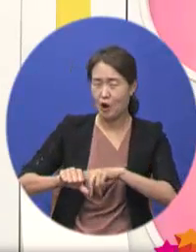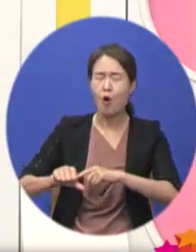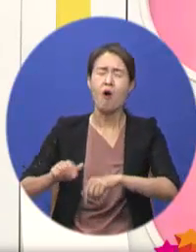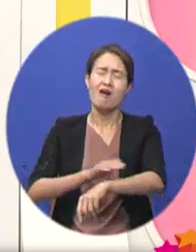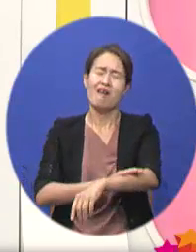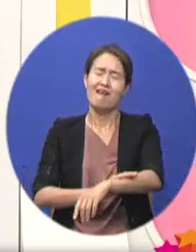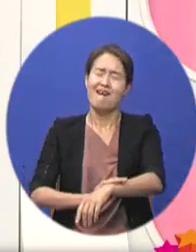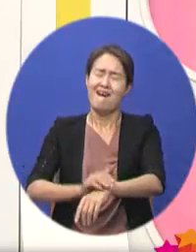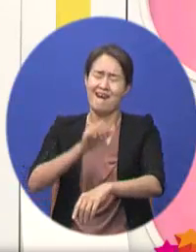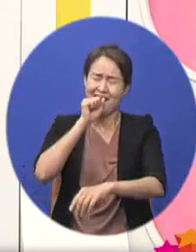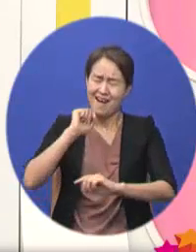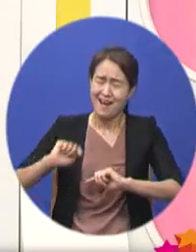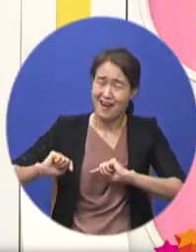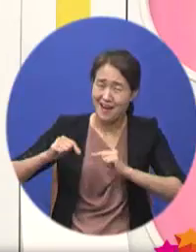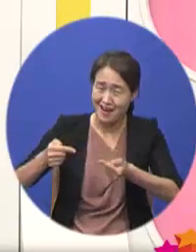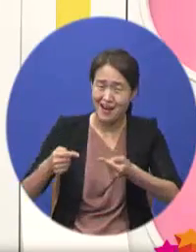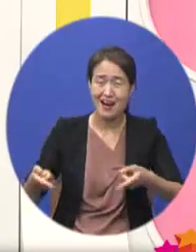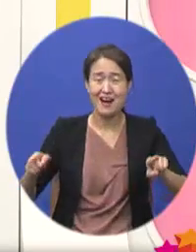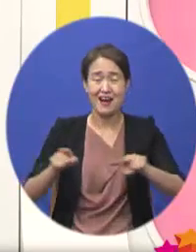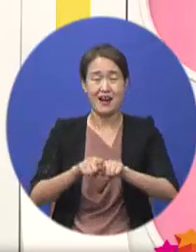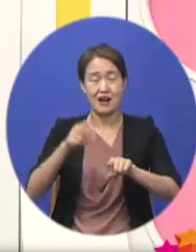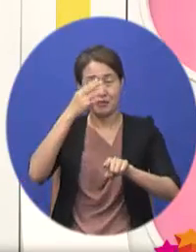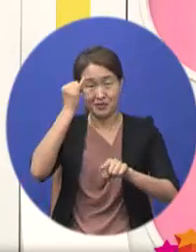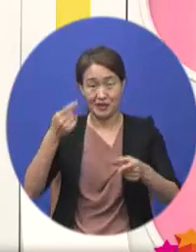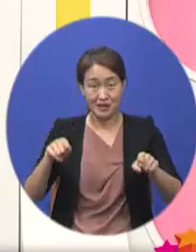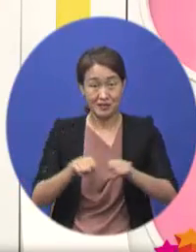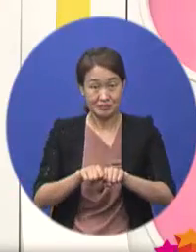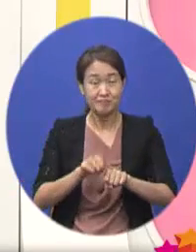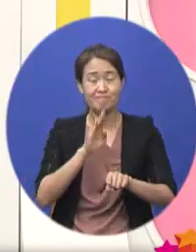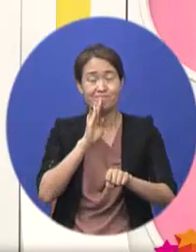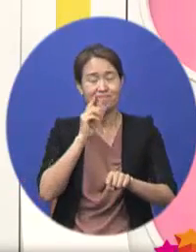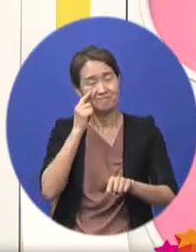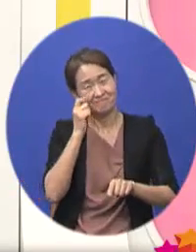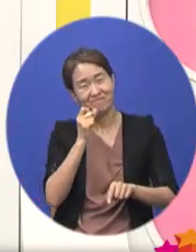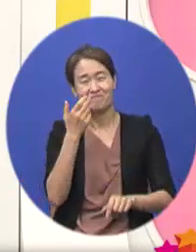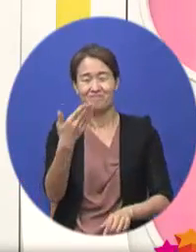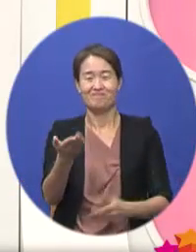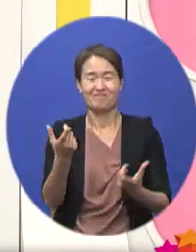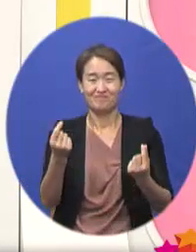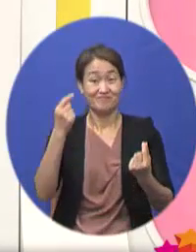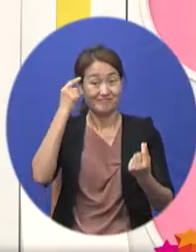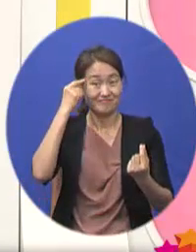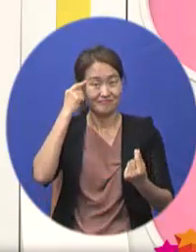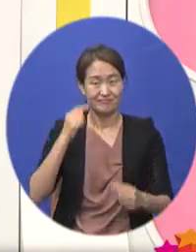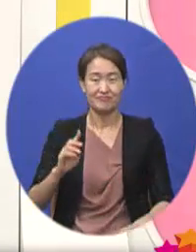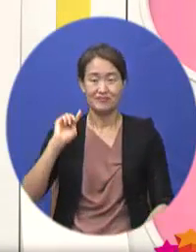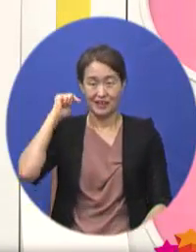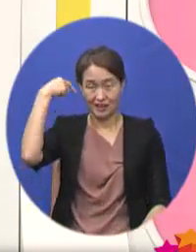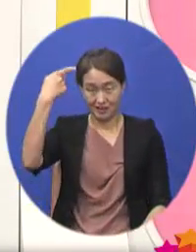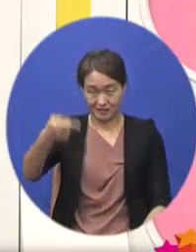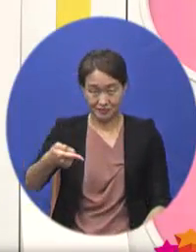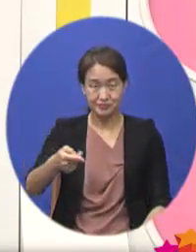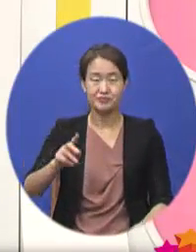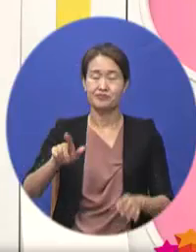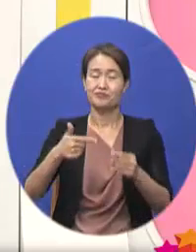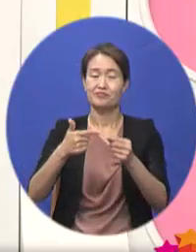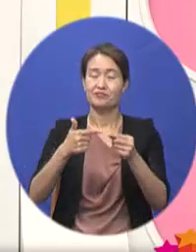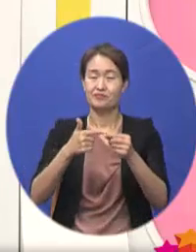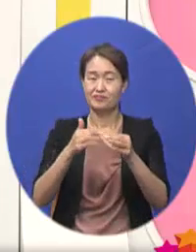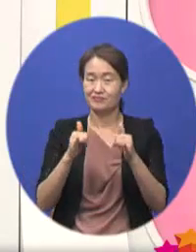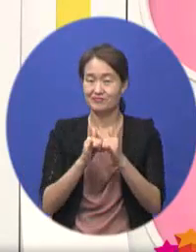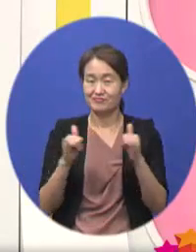기특하게 또 이렇게 참여를 같이 함께 할머니하고 해주셔서 네. 드린 것 같아요. 그래요. 예. 네. 자, 다음 분. 여섯 번째